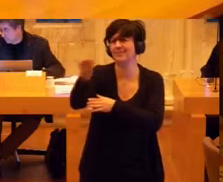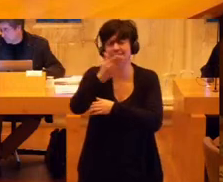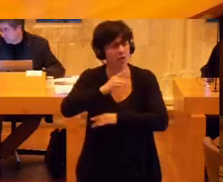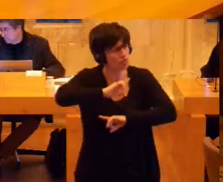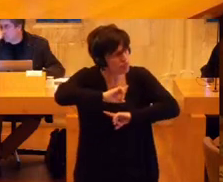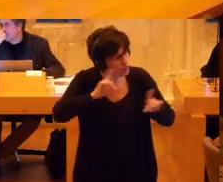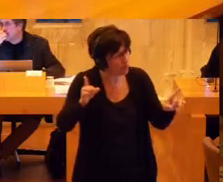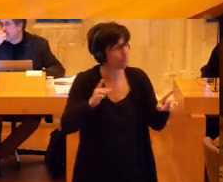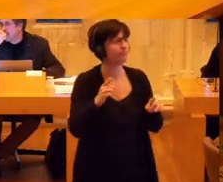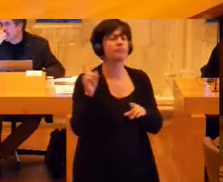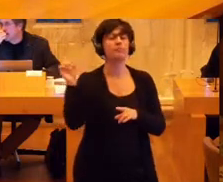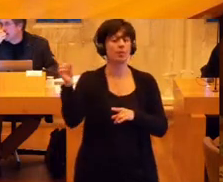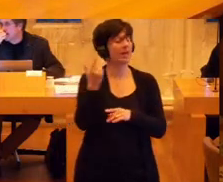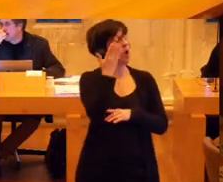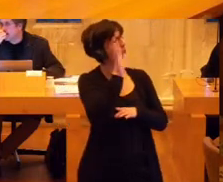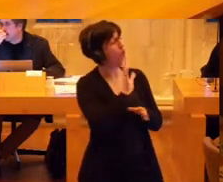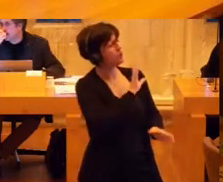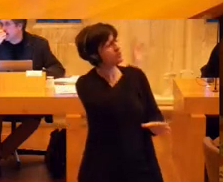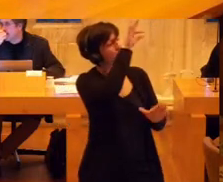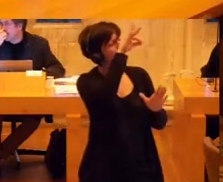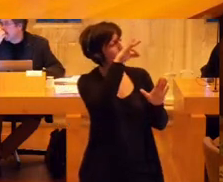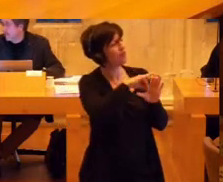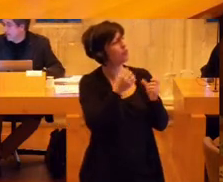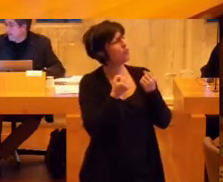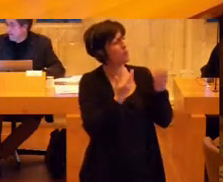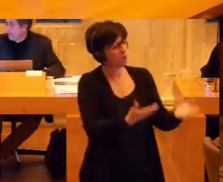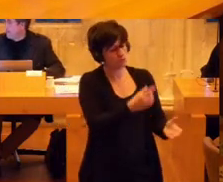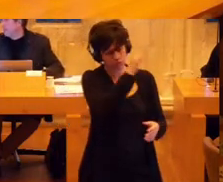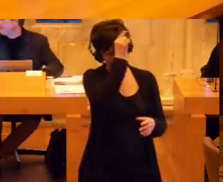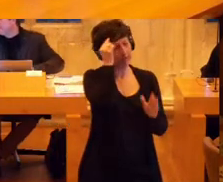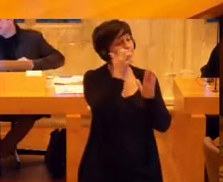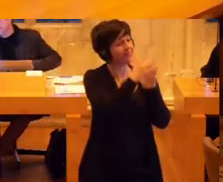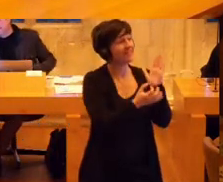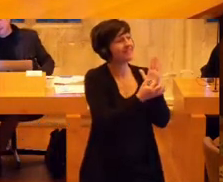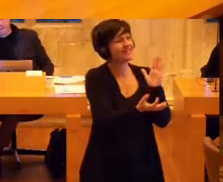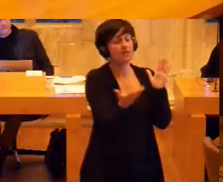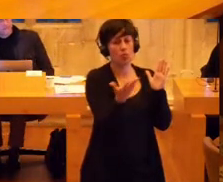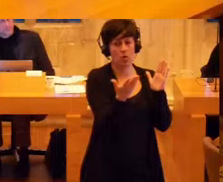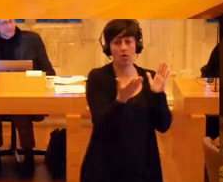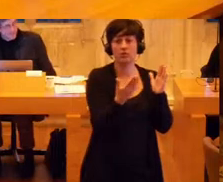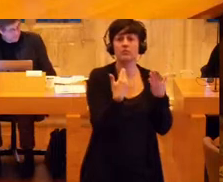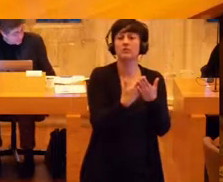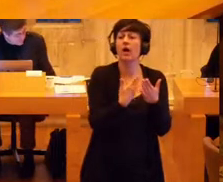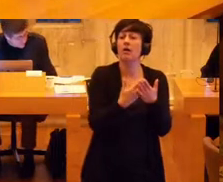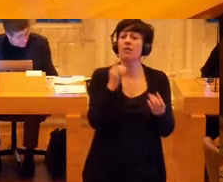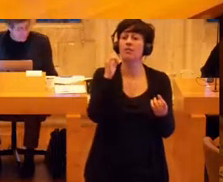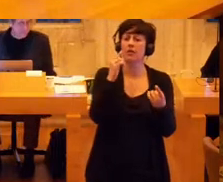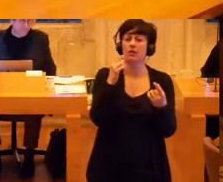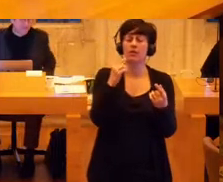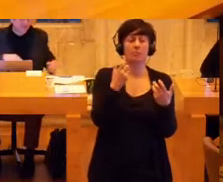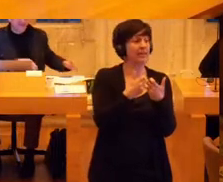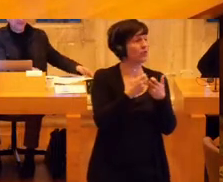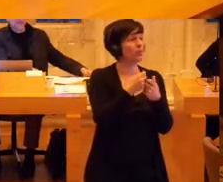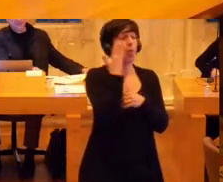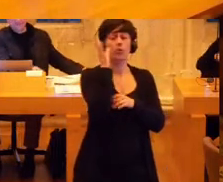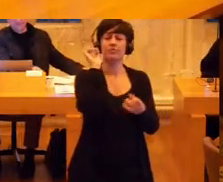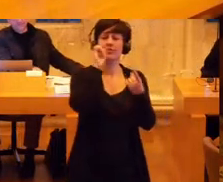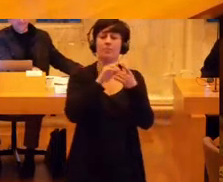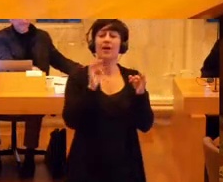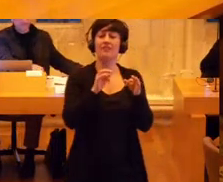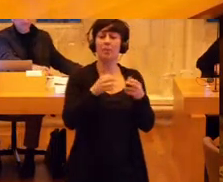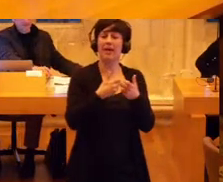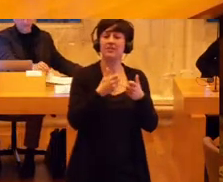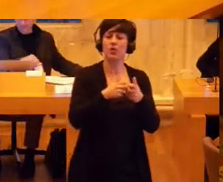délibération, les textes prévoient expressément qu'on ne signale pas, on a un sujet sur... Là, pour du coup, avec les carrières